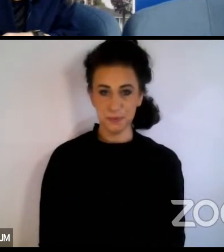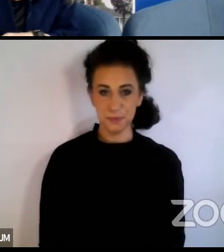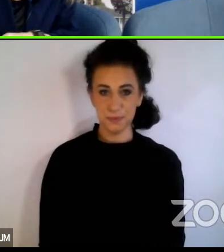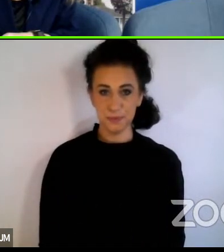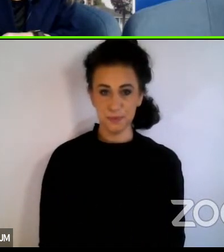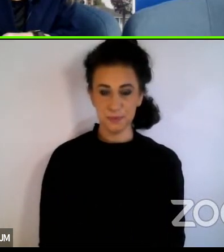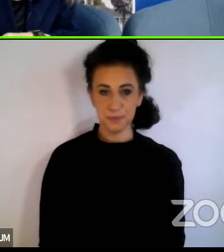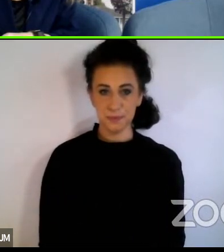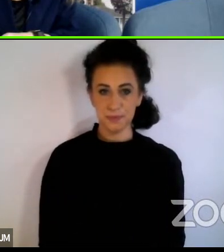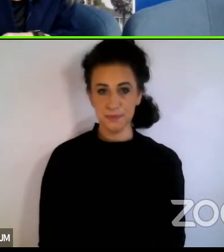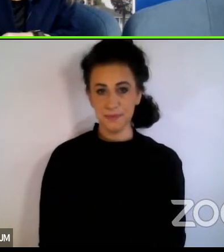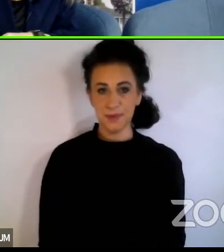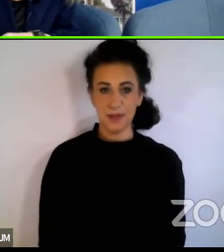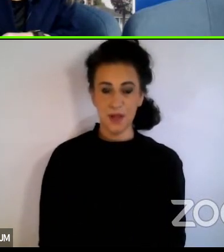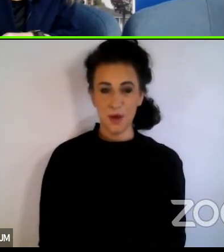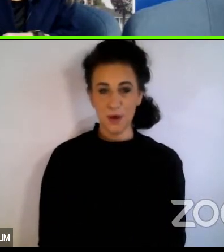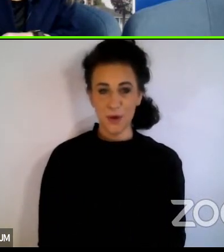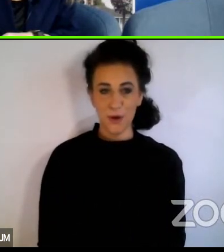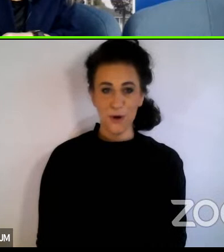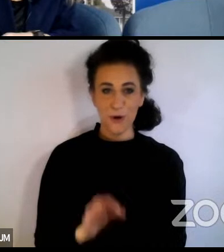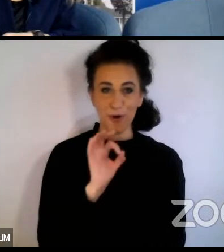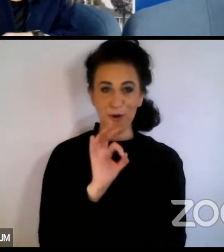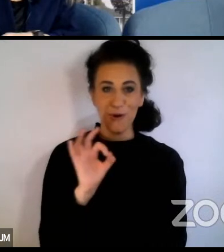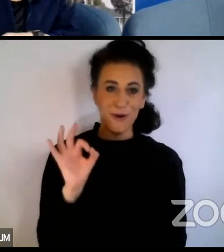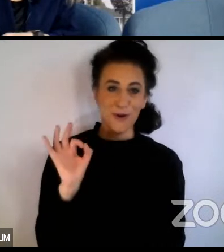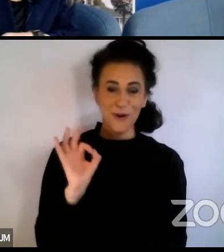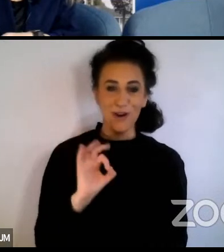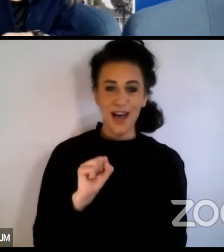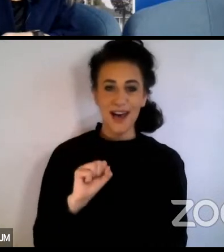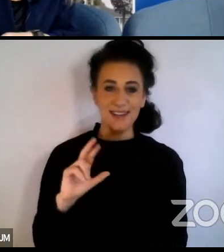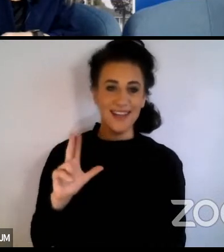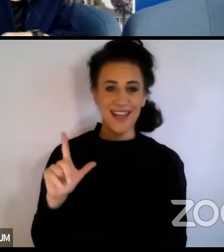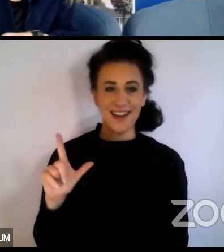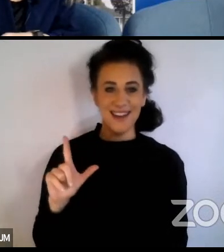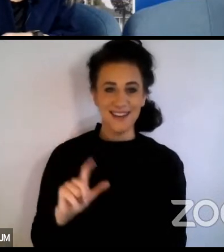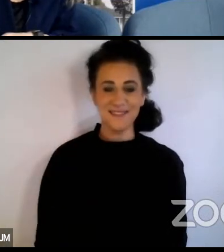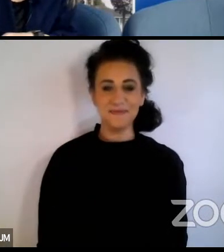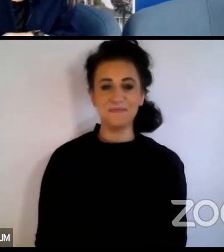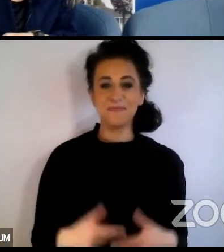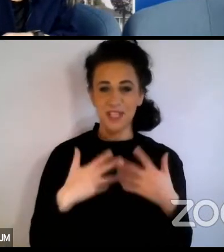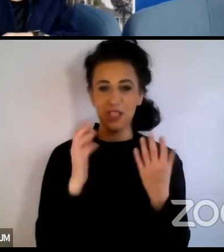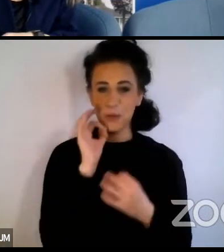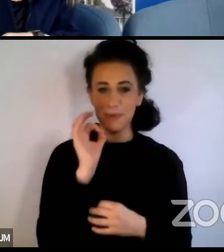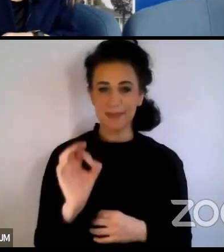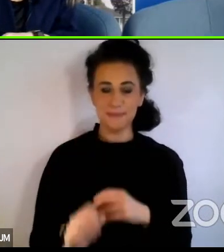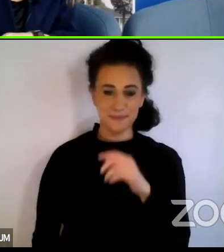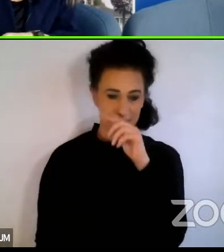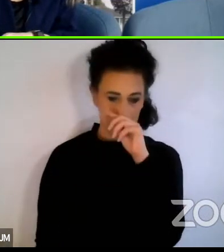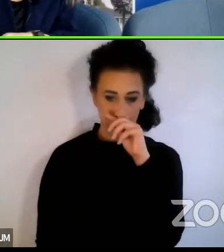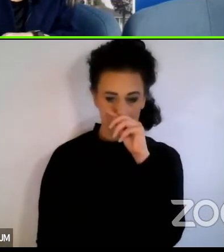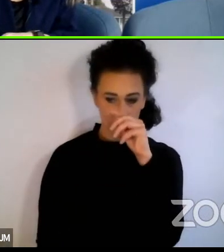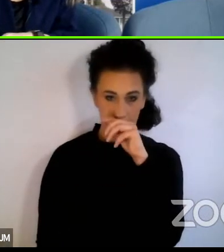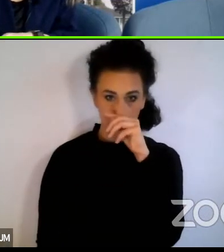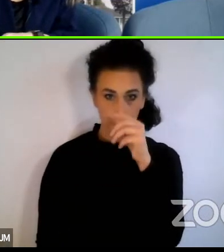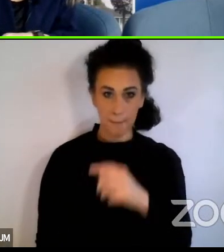Oj, Ariel, oj. Dzień dobry. Dzień dobry.